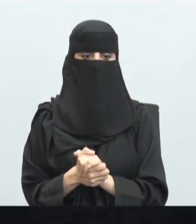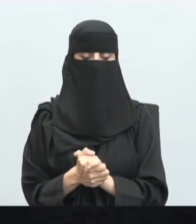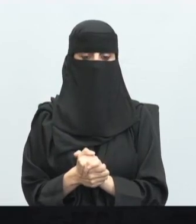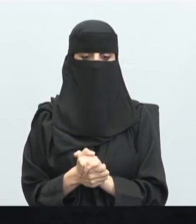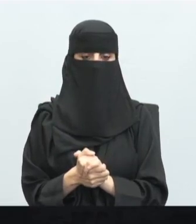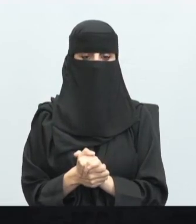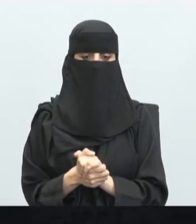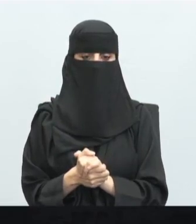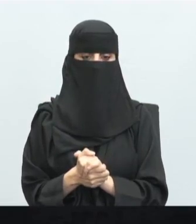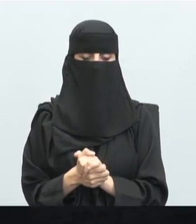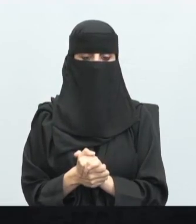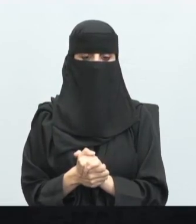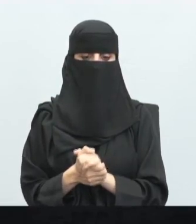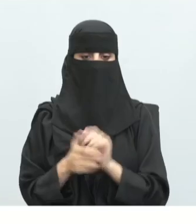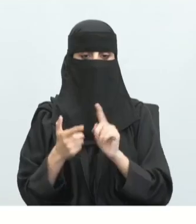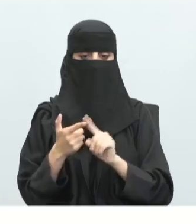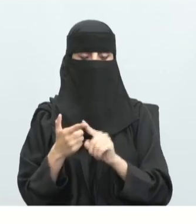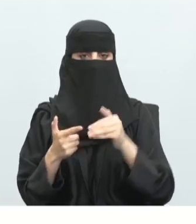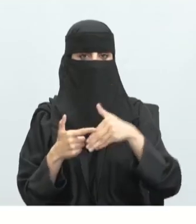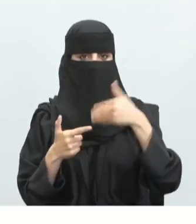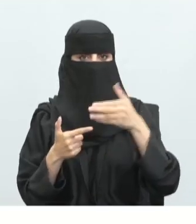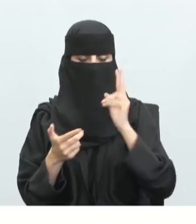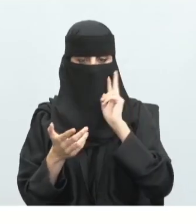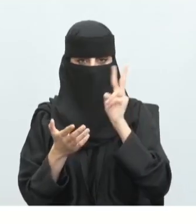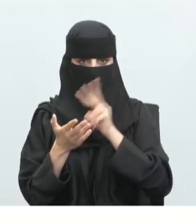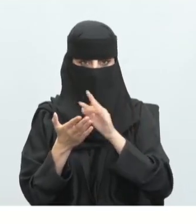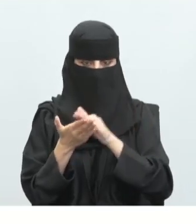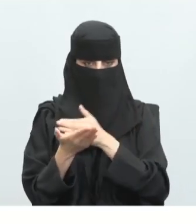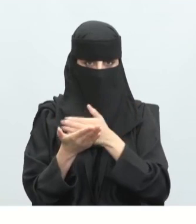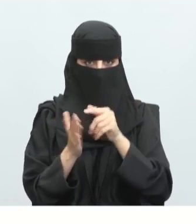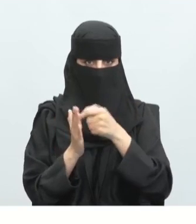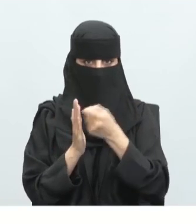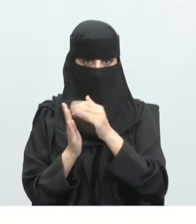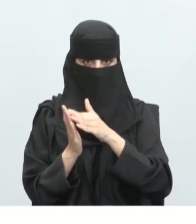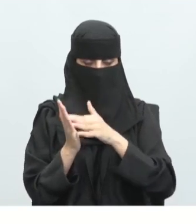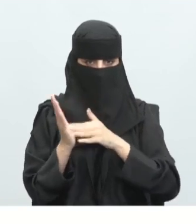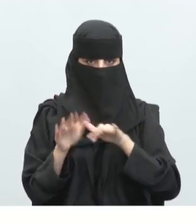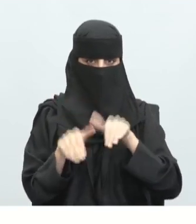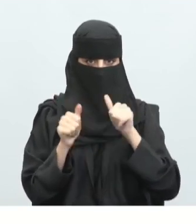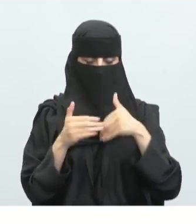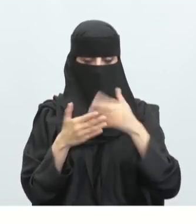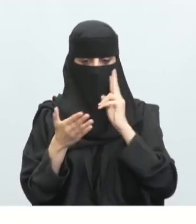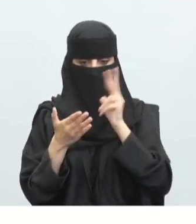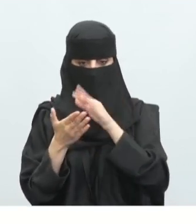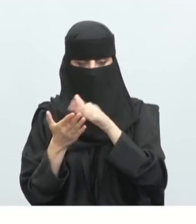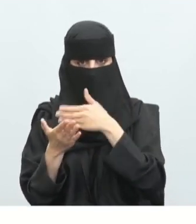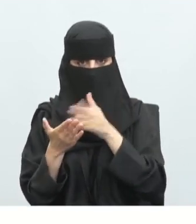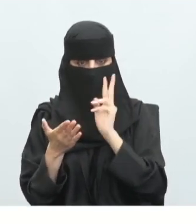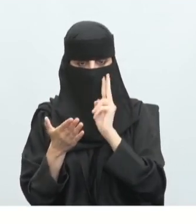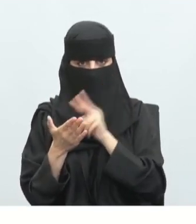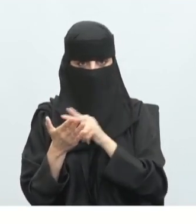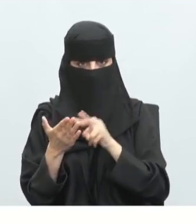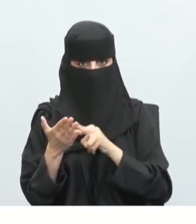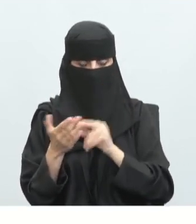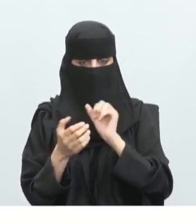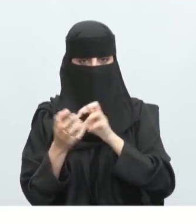بطريقتك وباسلوب النقطه الثانيه اراجع ما كتبت واراعي تسلسل